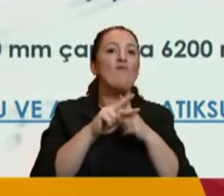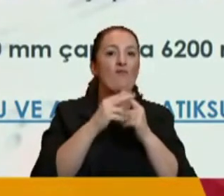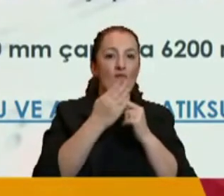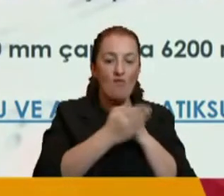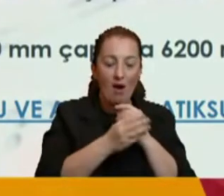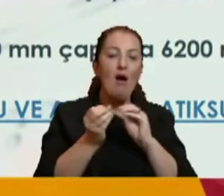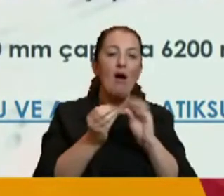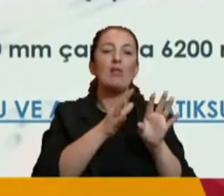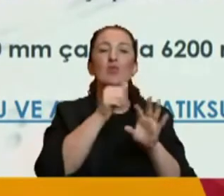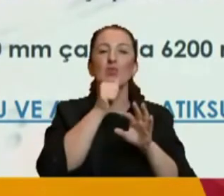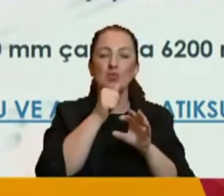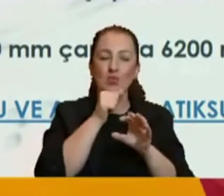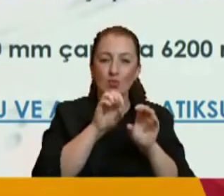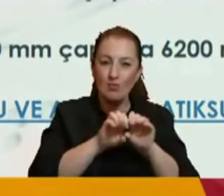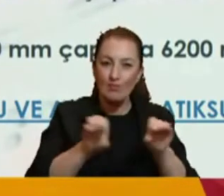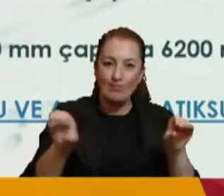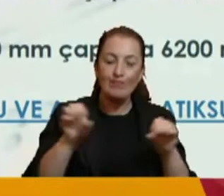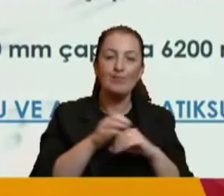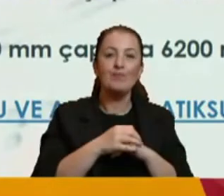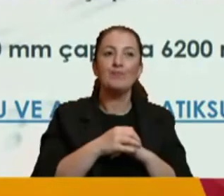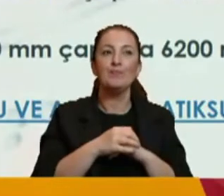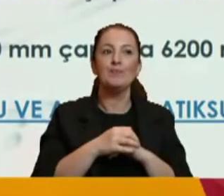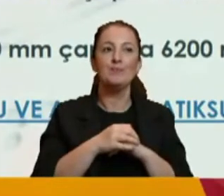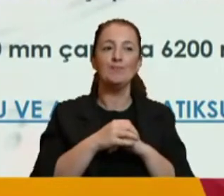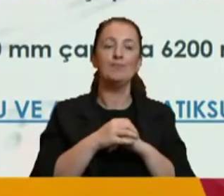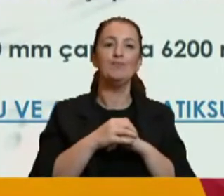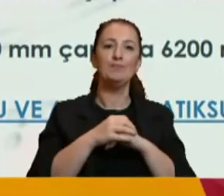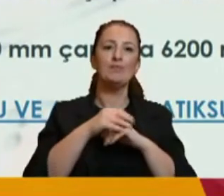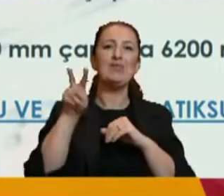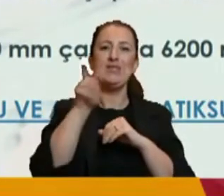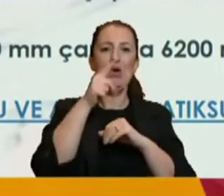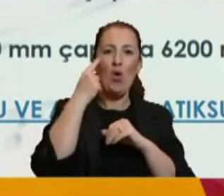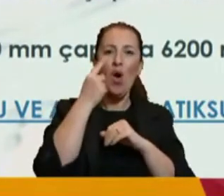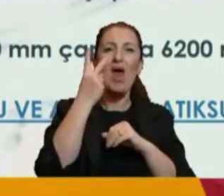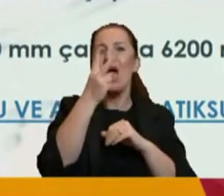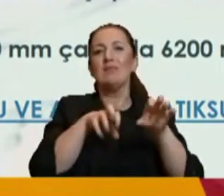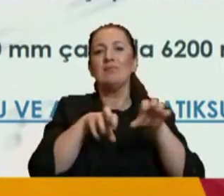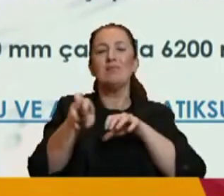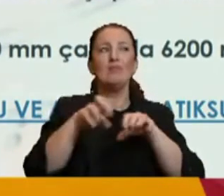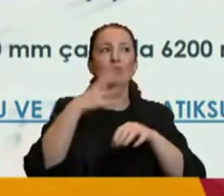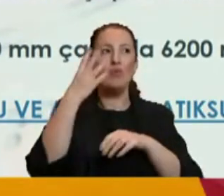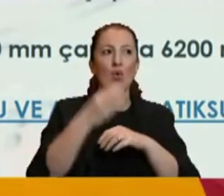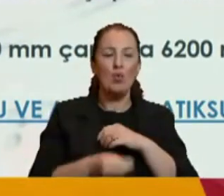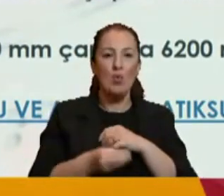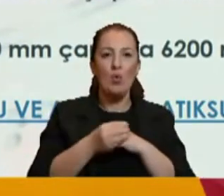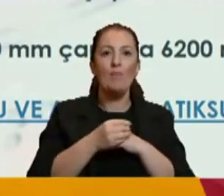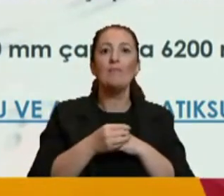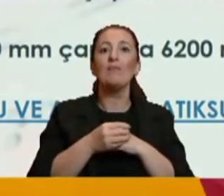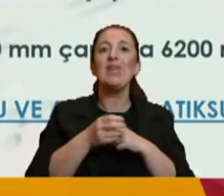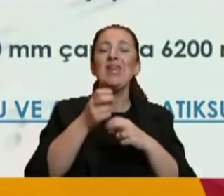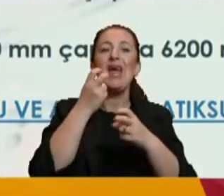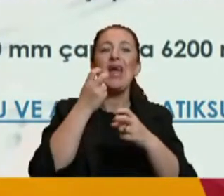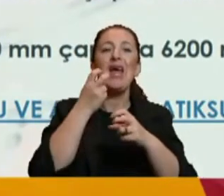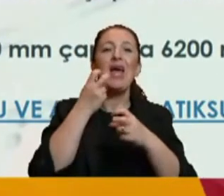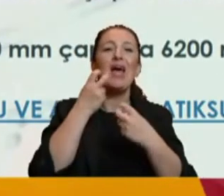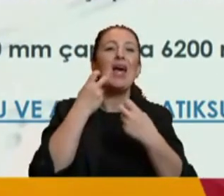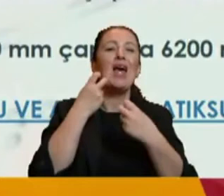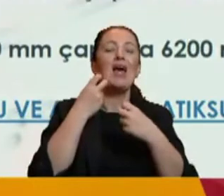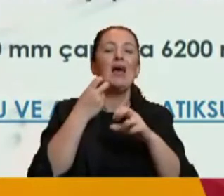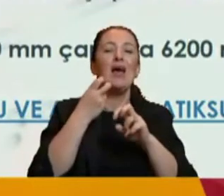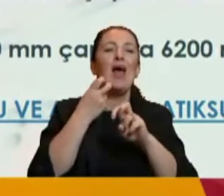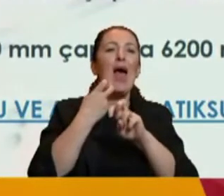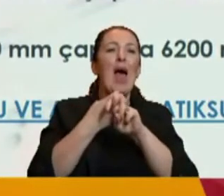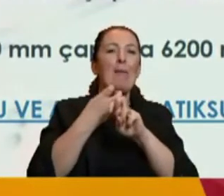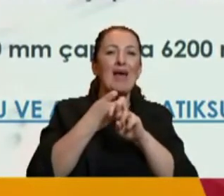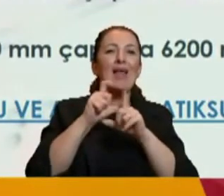tüneli ve atıksu tüneli iki kitaptan oluşuyor Bu bu kemiklidere atıksu tüneli